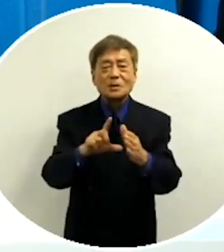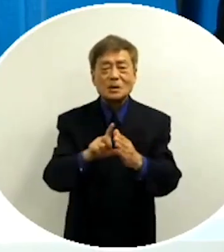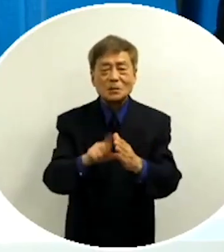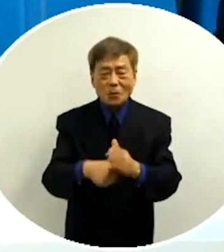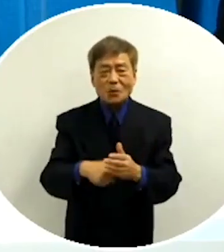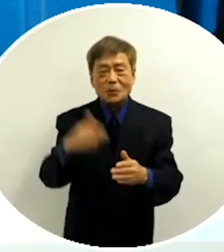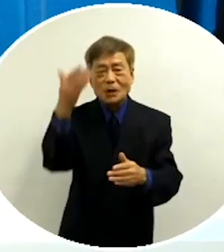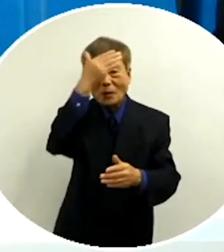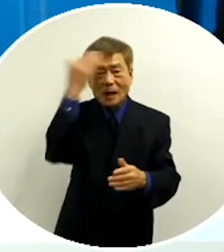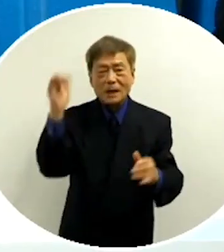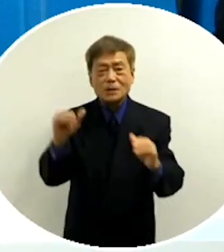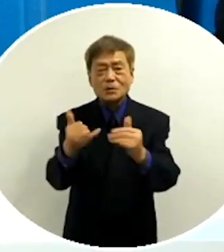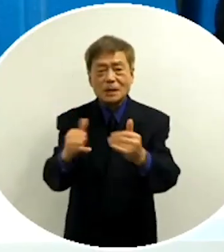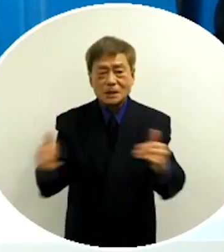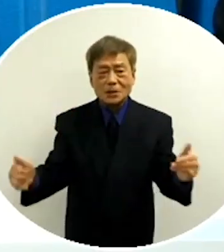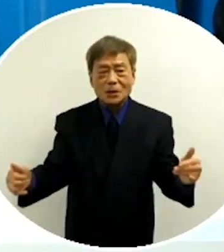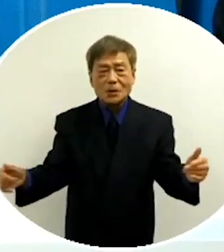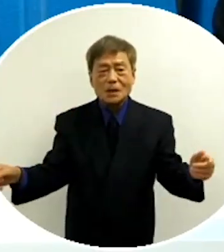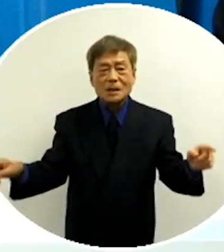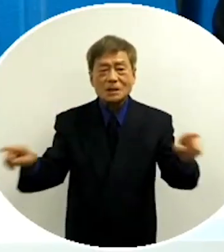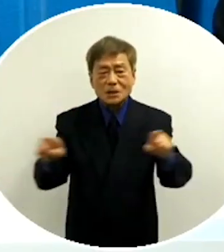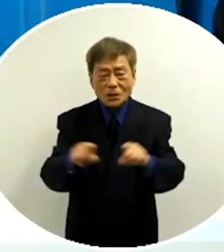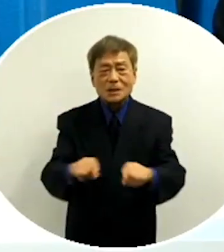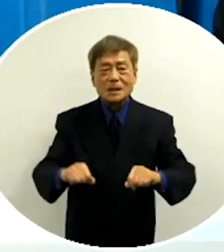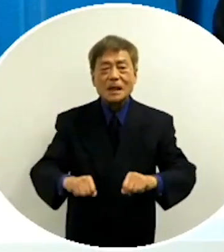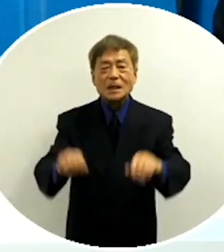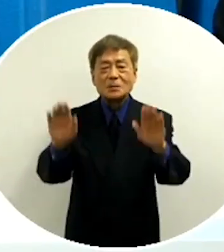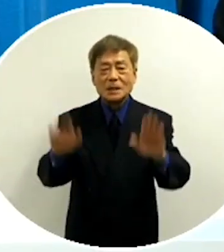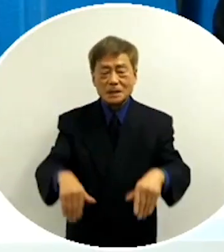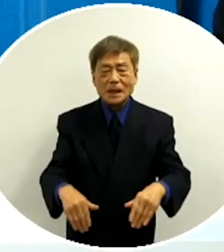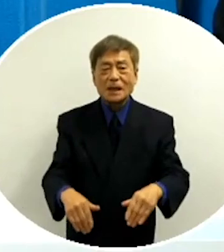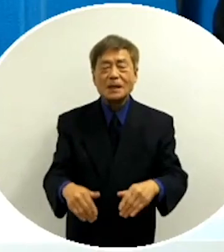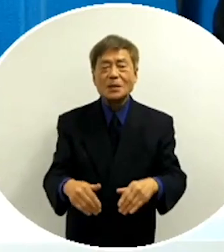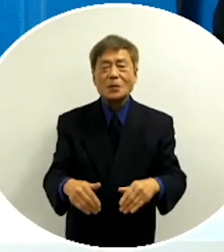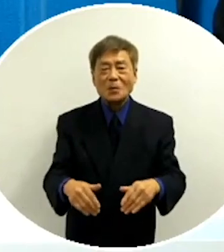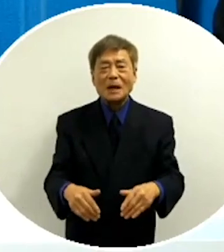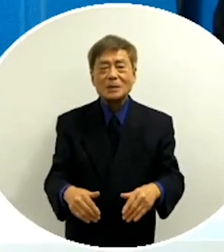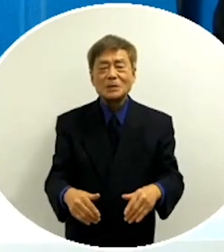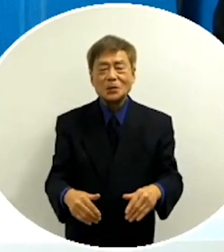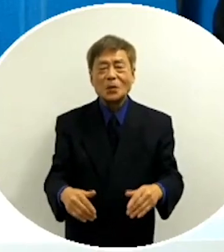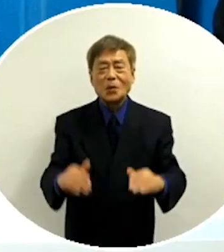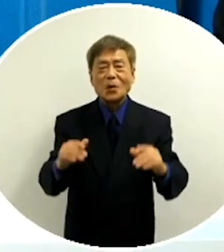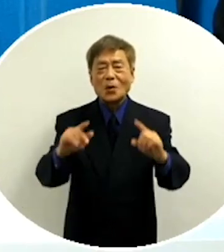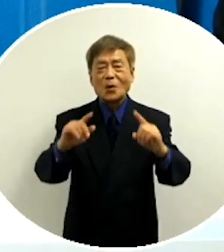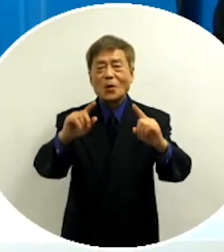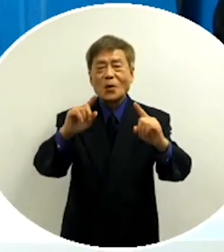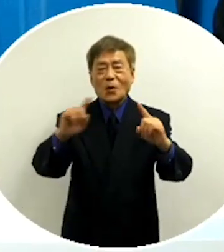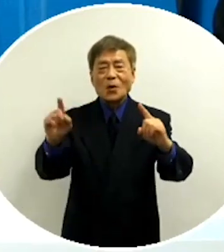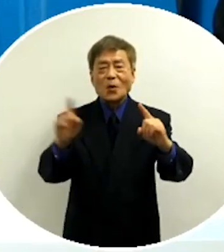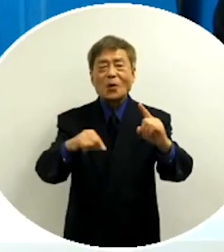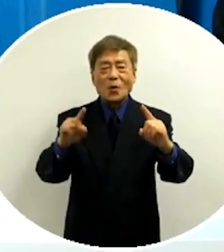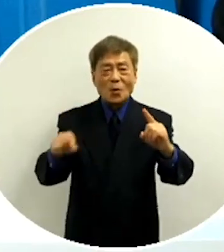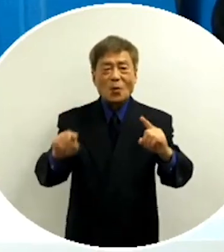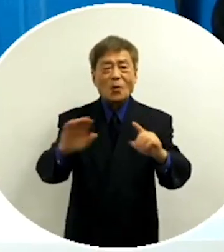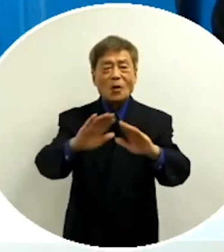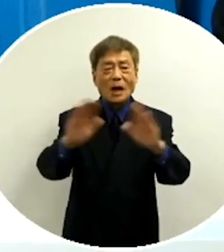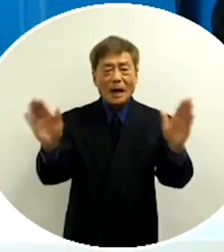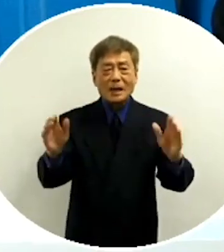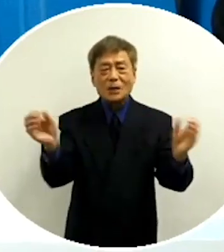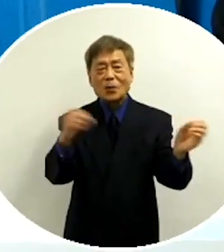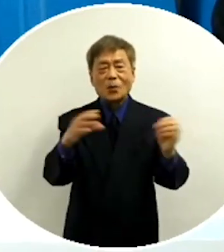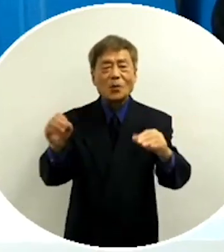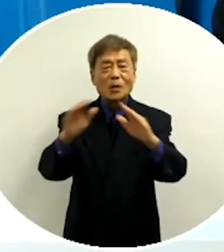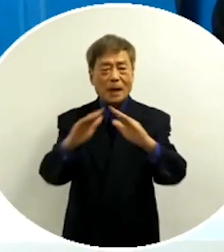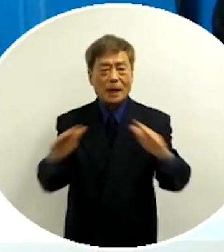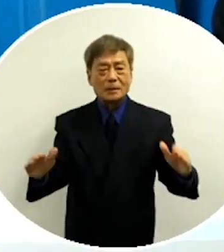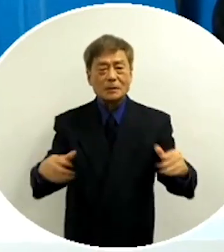行ったんですねすごくそれはおかげさまで成功して学生たちもそんなことができるんだって話だったんですけど